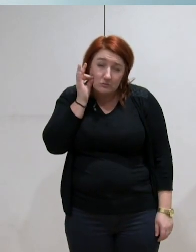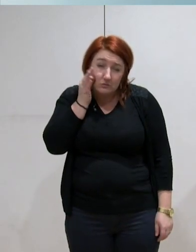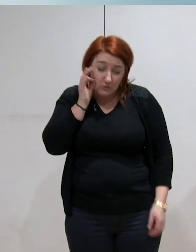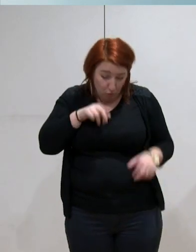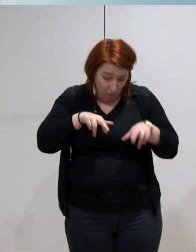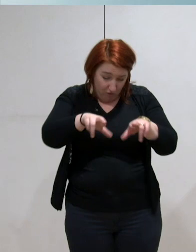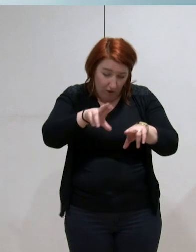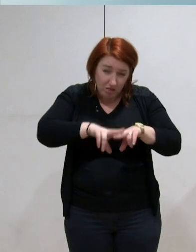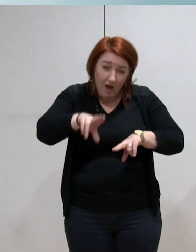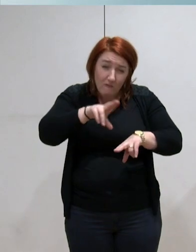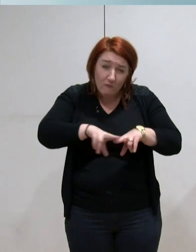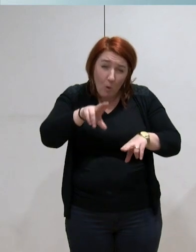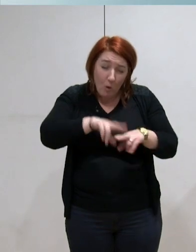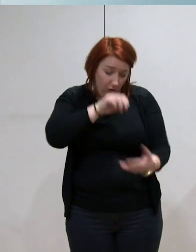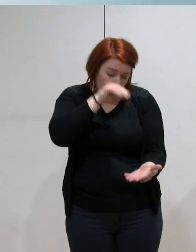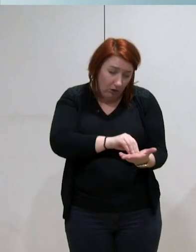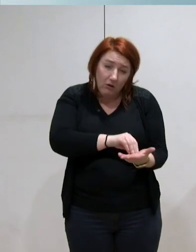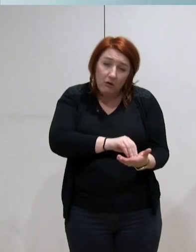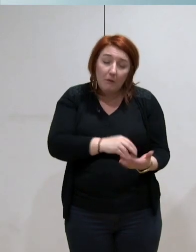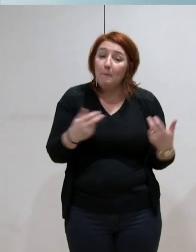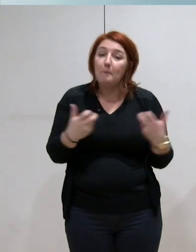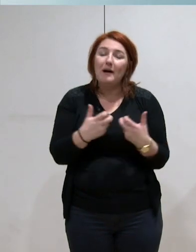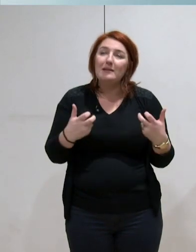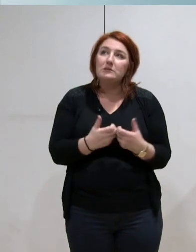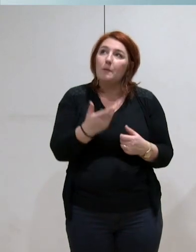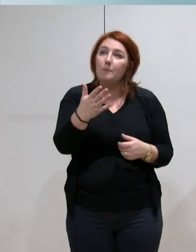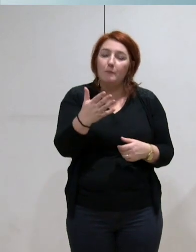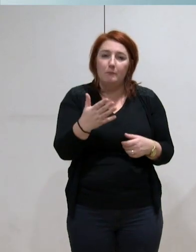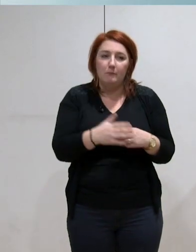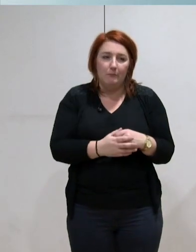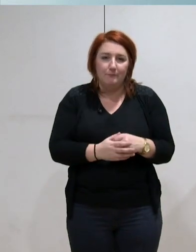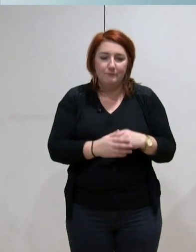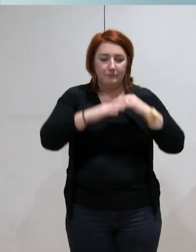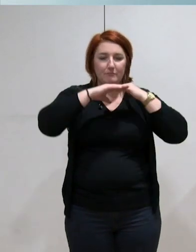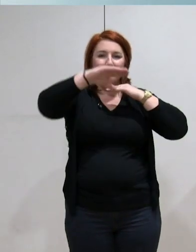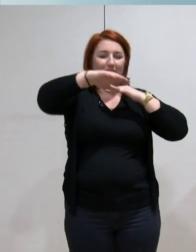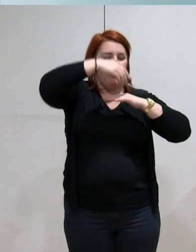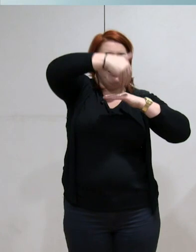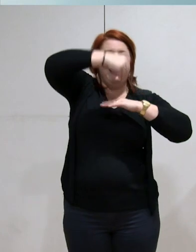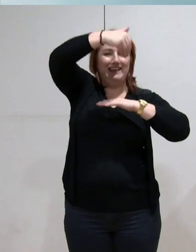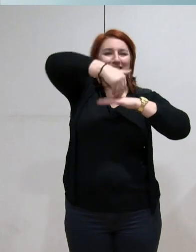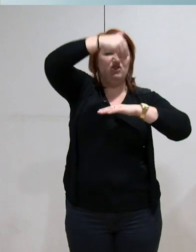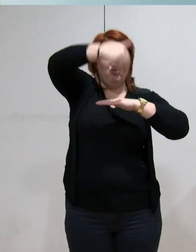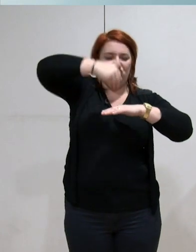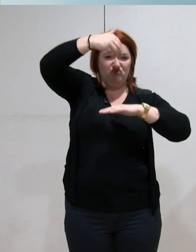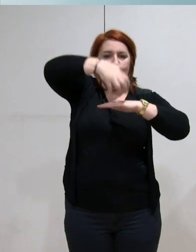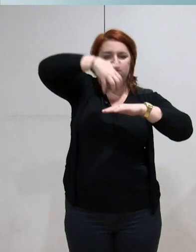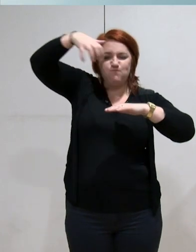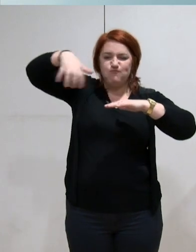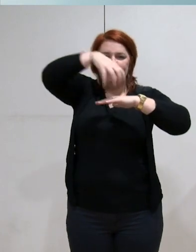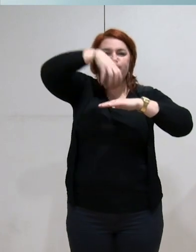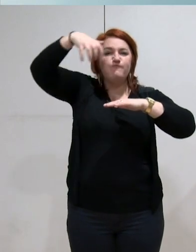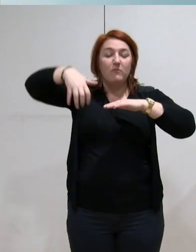voirie comme par exemple les les les les décaissages des couches supérieures de voirie selon moi c'est